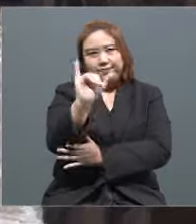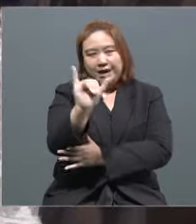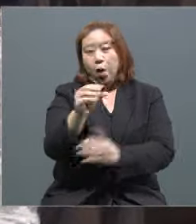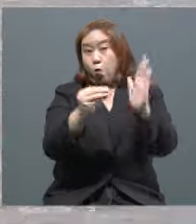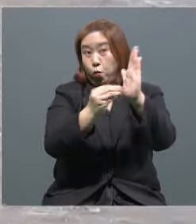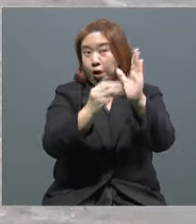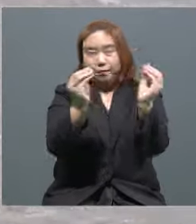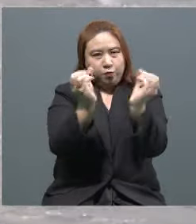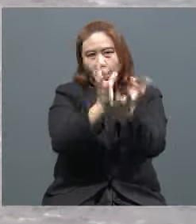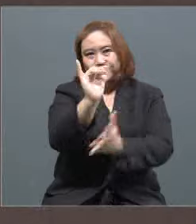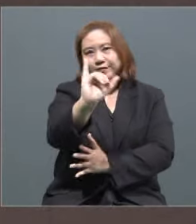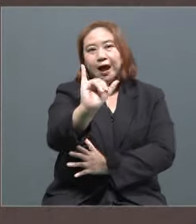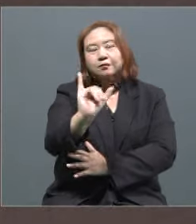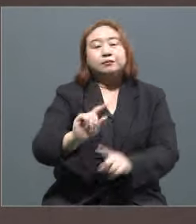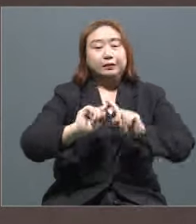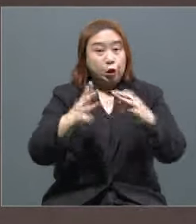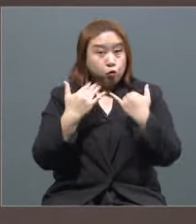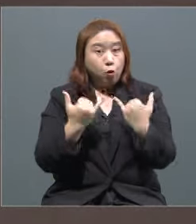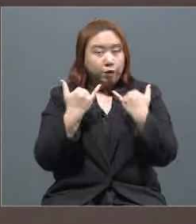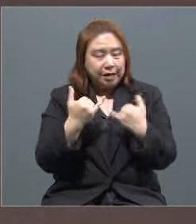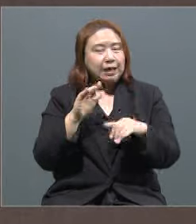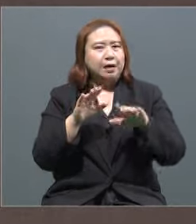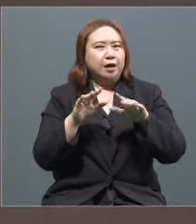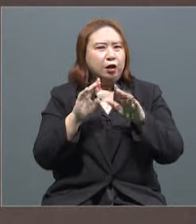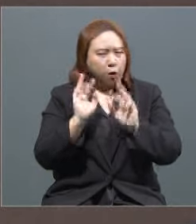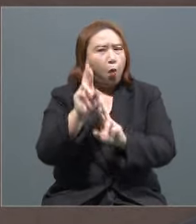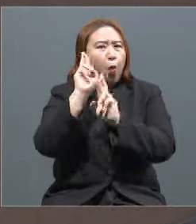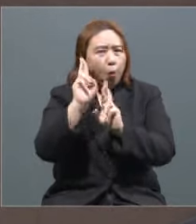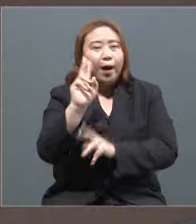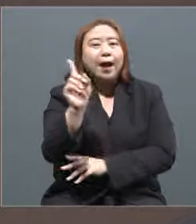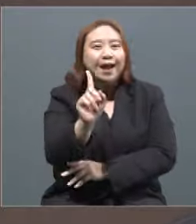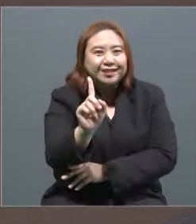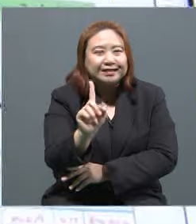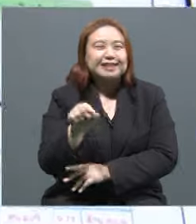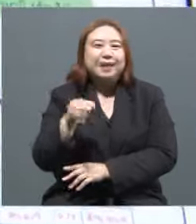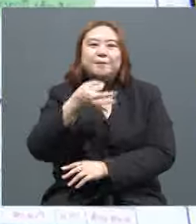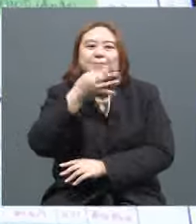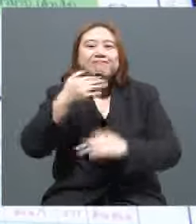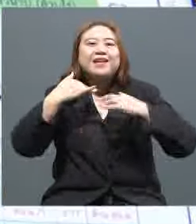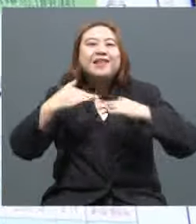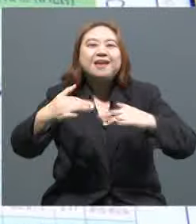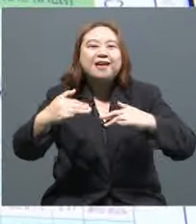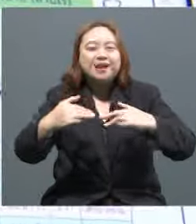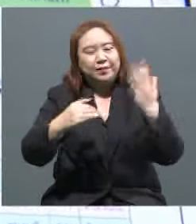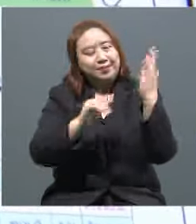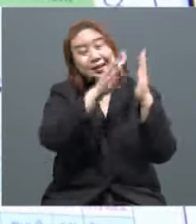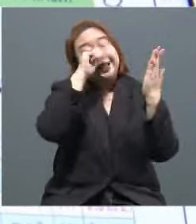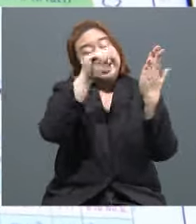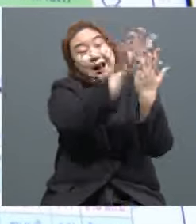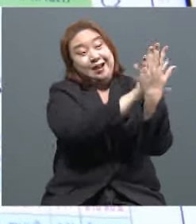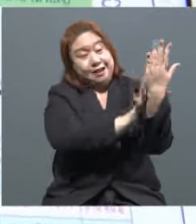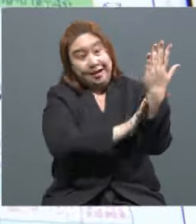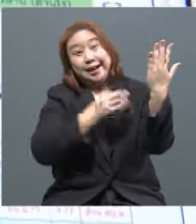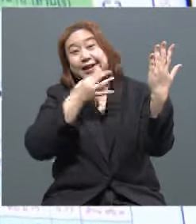งเทพมหานครนะครับอย่างไรก็ตามช่วงนี้เนี่ยอีกหนึ่งปัจจัยที่ต้องเฝ้าระวังก็คือน้ำทะเลหนุนสูงอาจจะทำให้ระดับน้ำเนี่ยมันยกตั